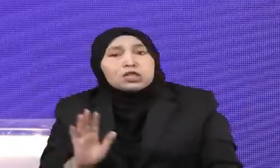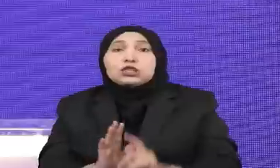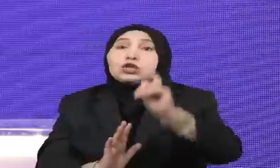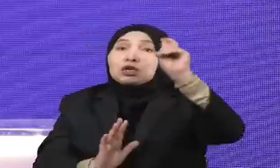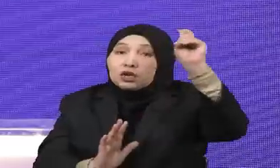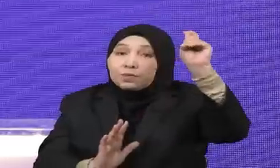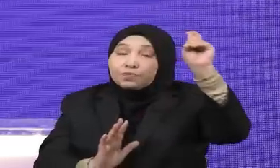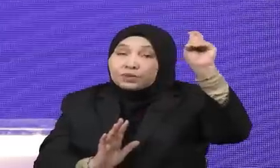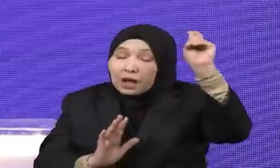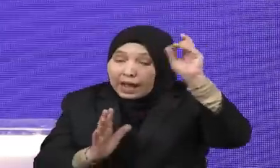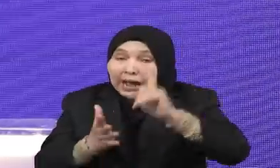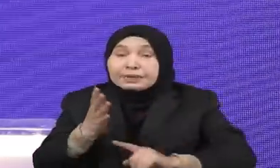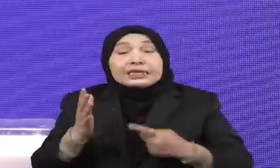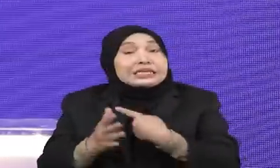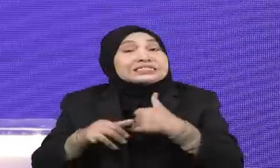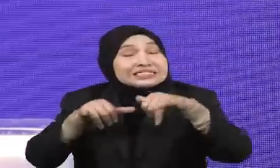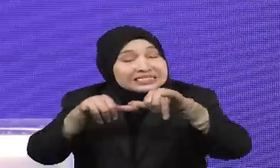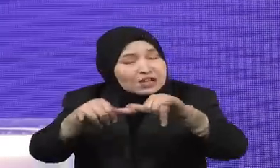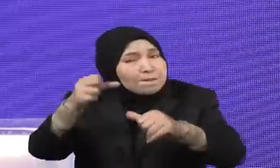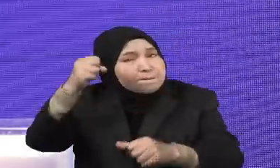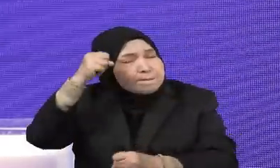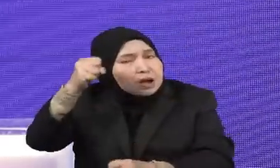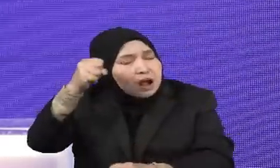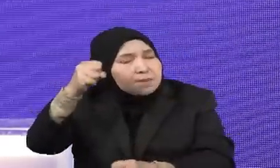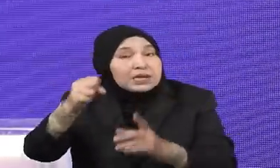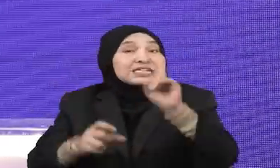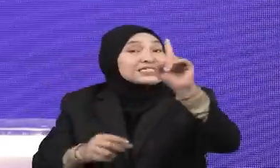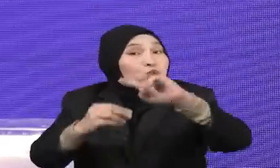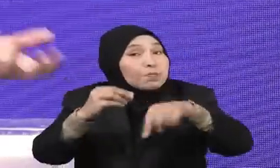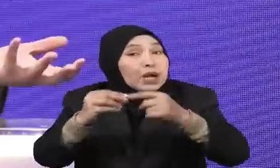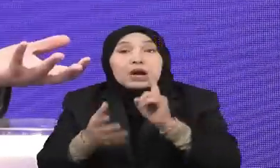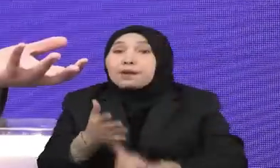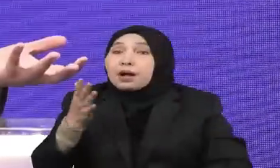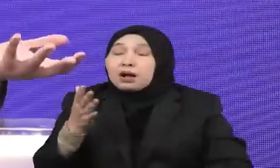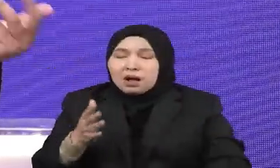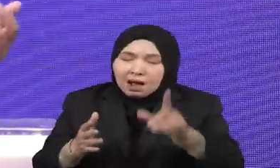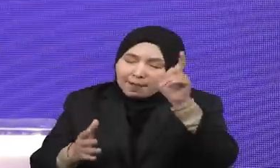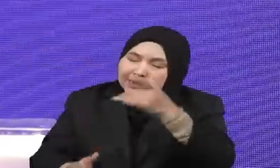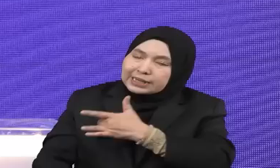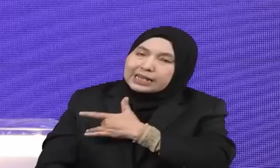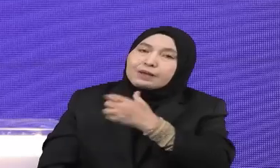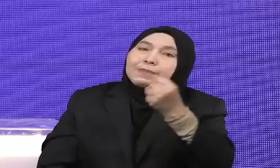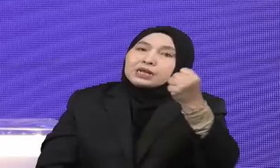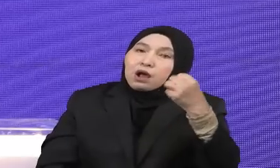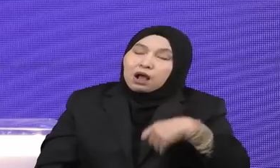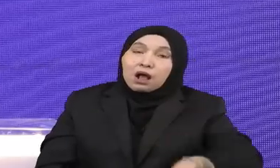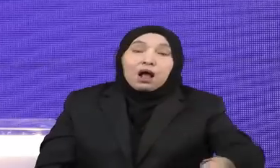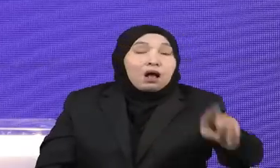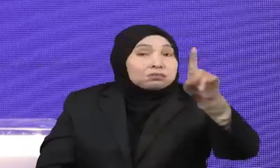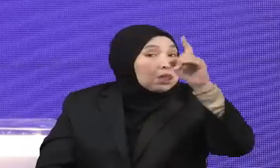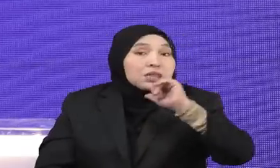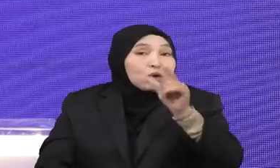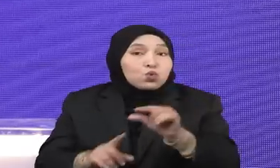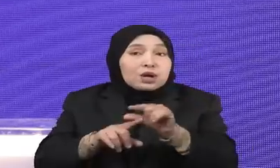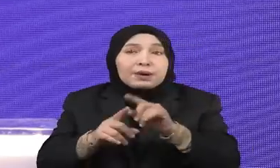mukminin apabila kita masih lagi berpegang kepada satu pekare yaitu Mukmin misalnya dan Allah tidak menggunakan katanya yukminun